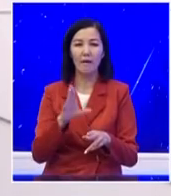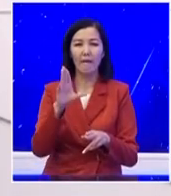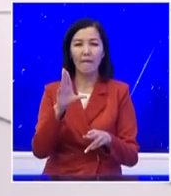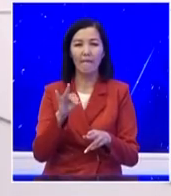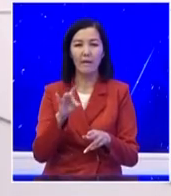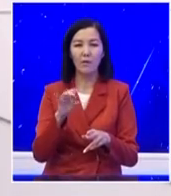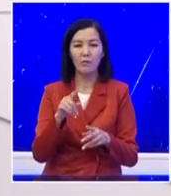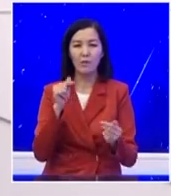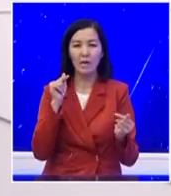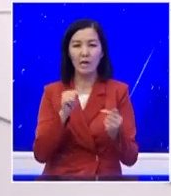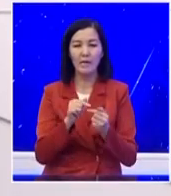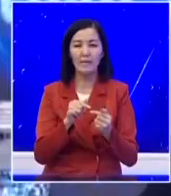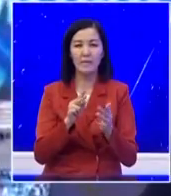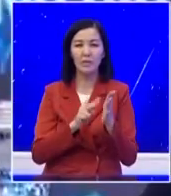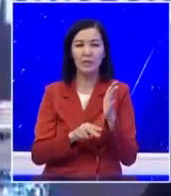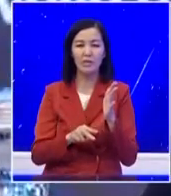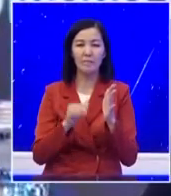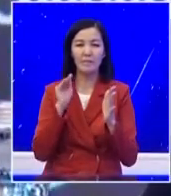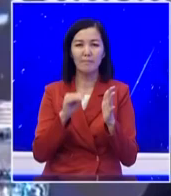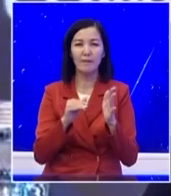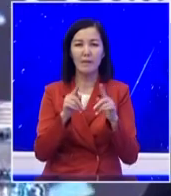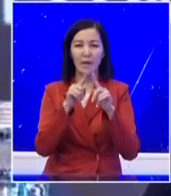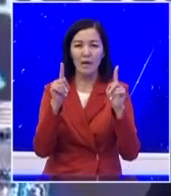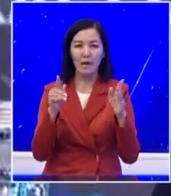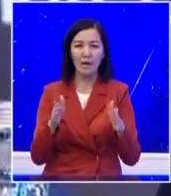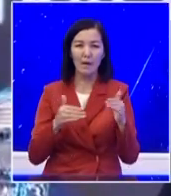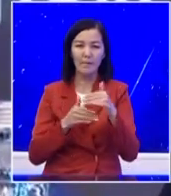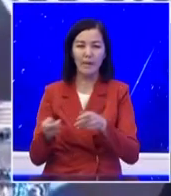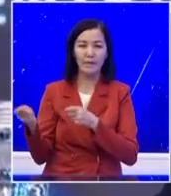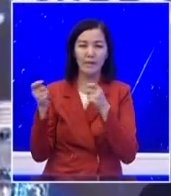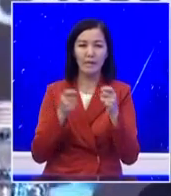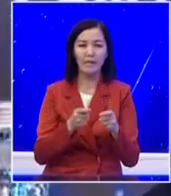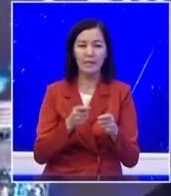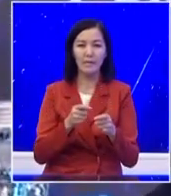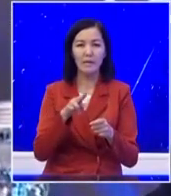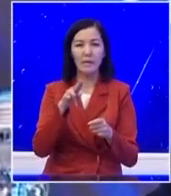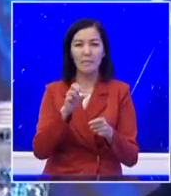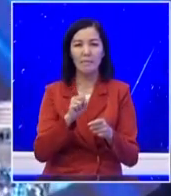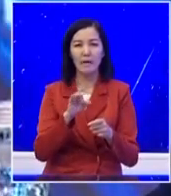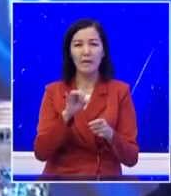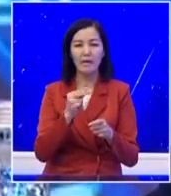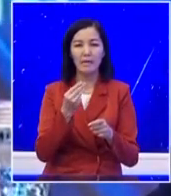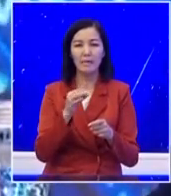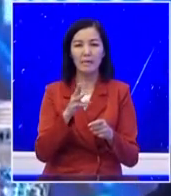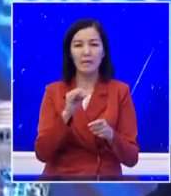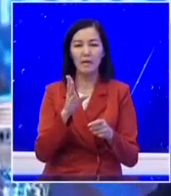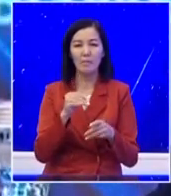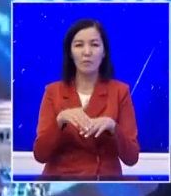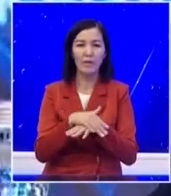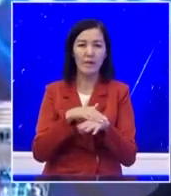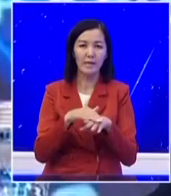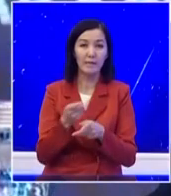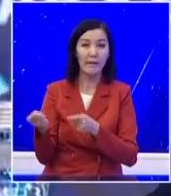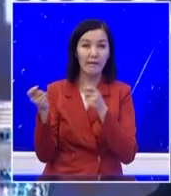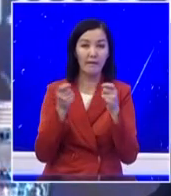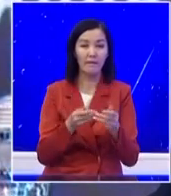қарсы препараттардың 70 мың қаптамасы жеткізіледі. Ыстық түсіретін дәрілер, мәселен, парацетамол Қазақстан нарығына түсе бастады. Қазіргі